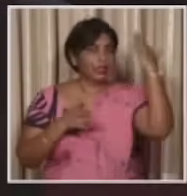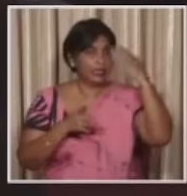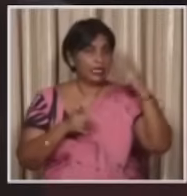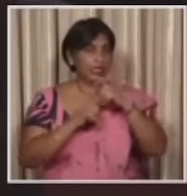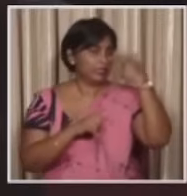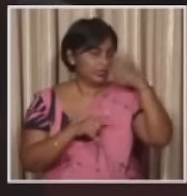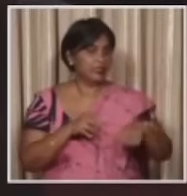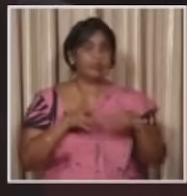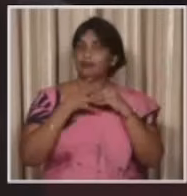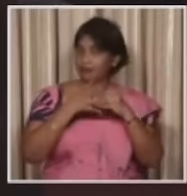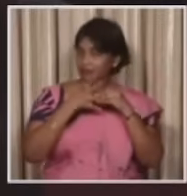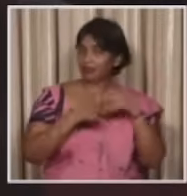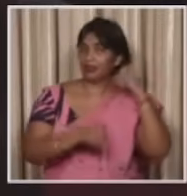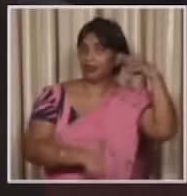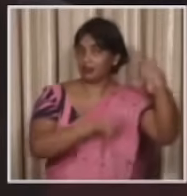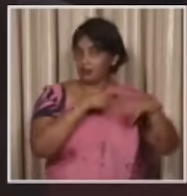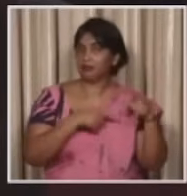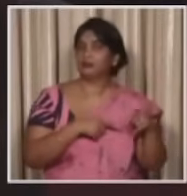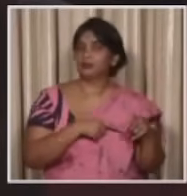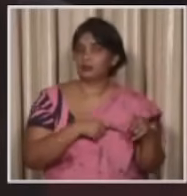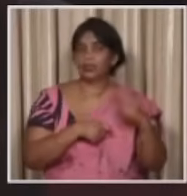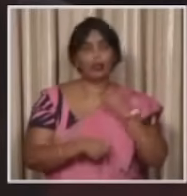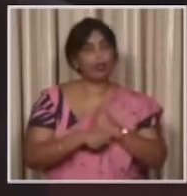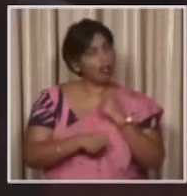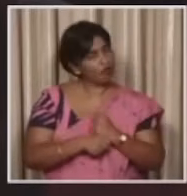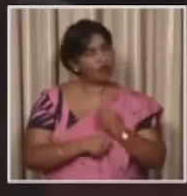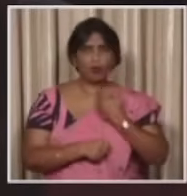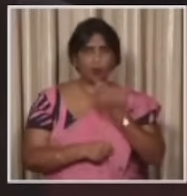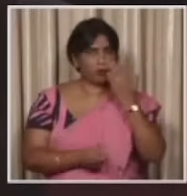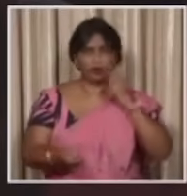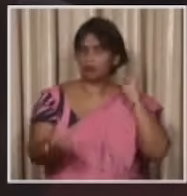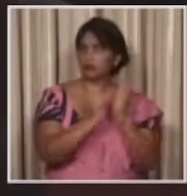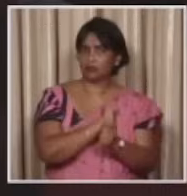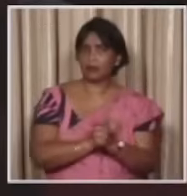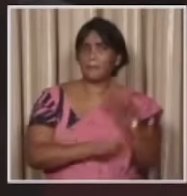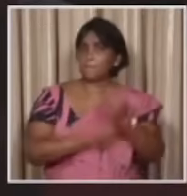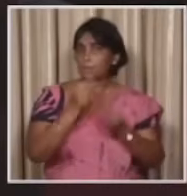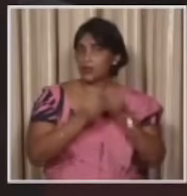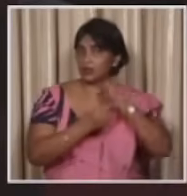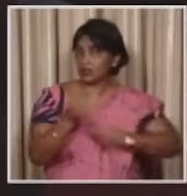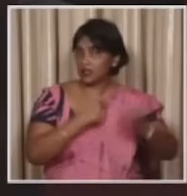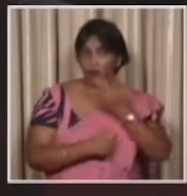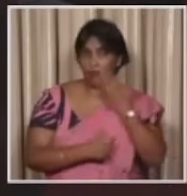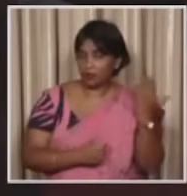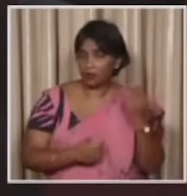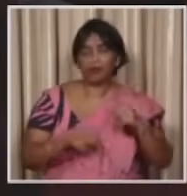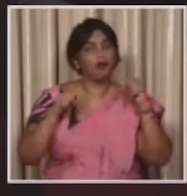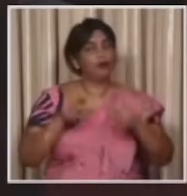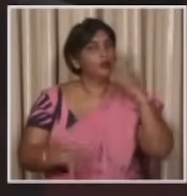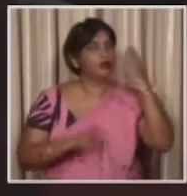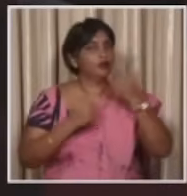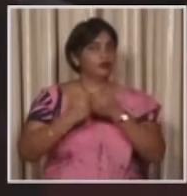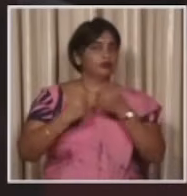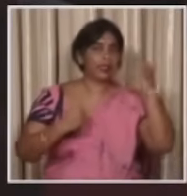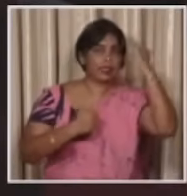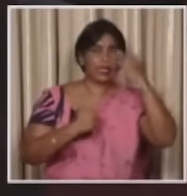බලාගාර, ඩීසල් තියෙන බලාගාර ටික ආණ්ඩුවකට පුළුවන් ද පරිවර්තනය කරන්න ආයෝජනය කරන්න. අද ලෝකෙන් ඈත් වෙනවා